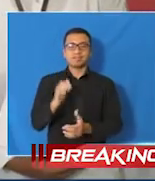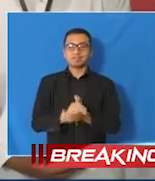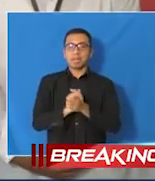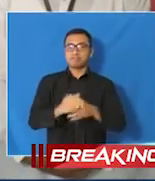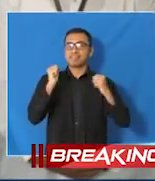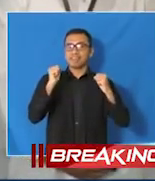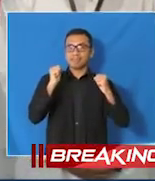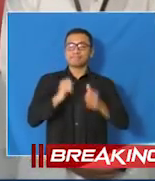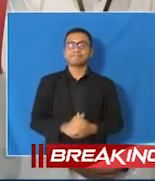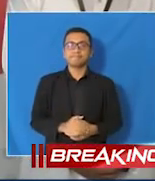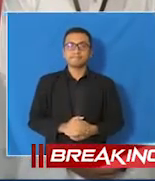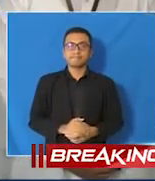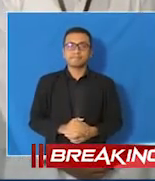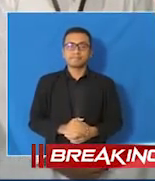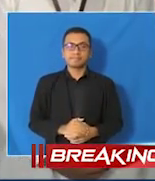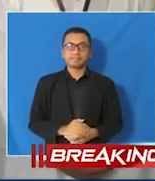sejahtera